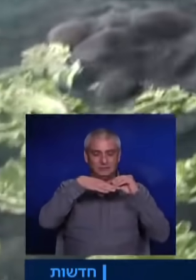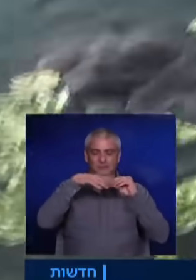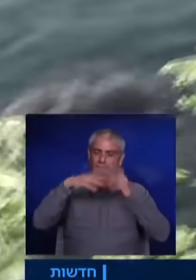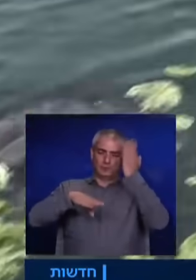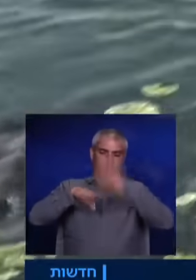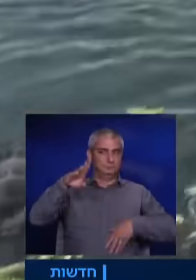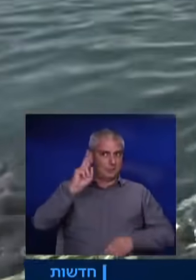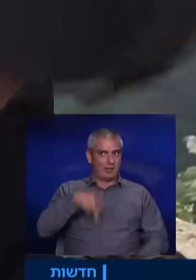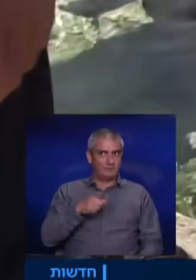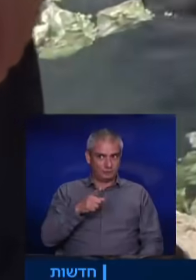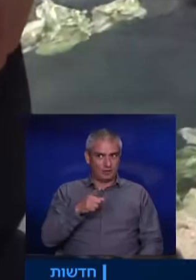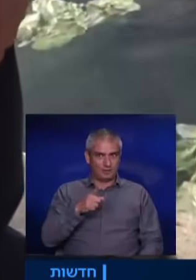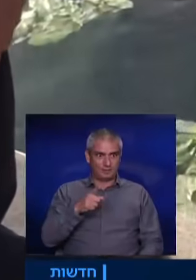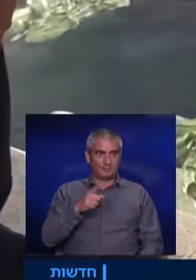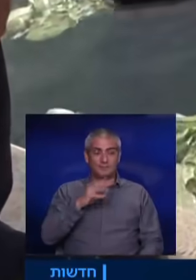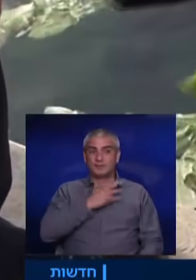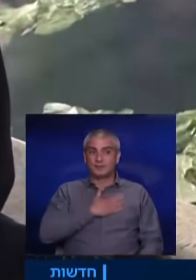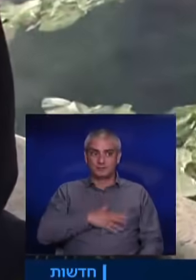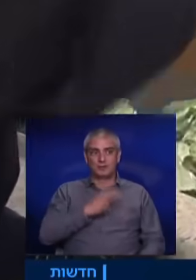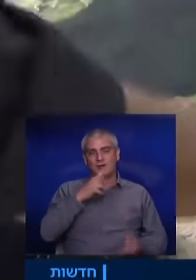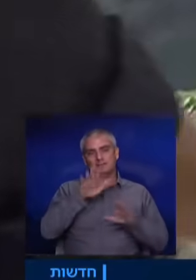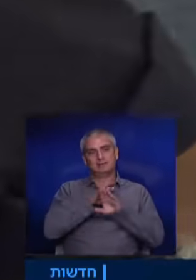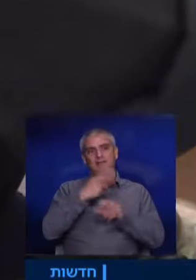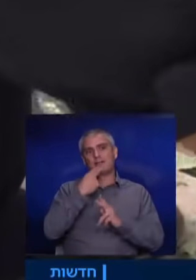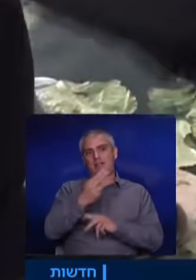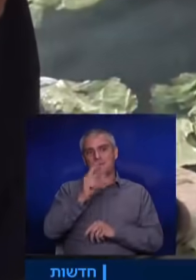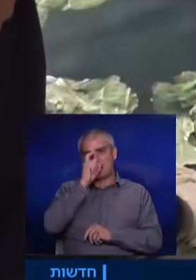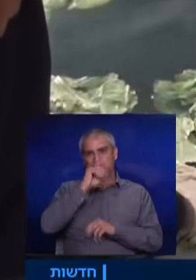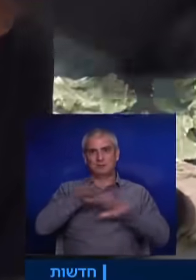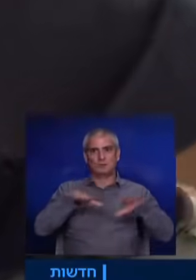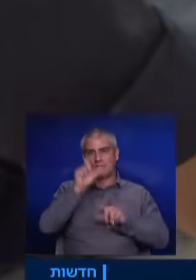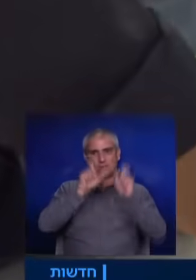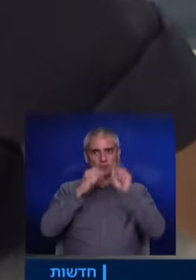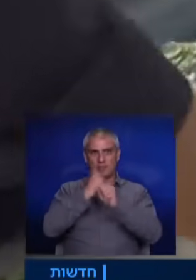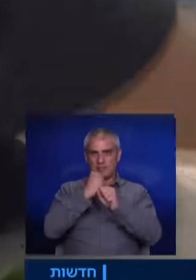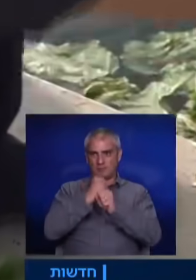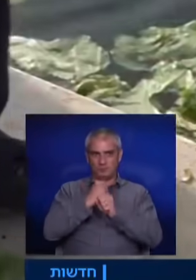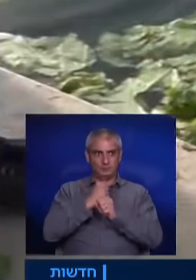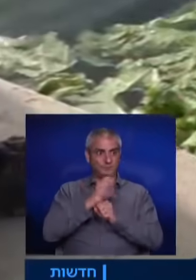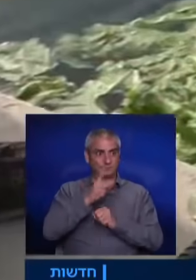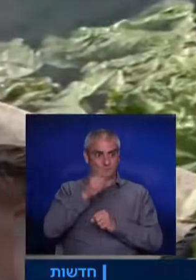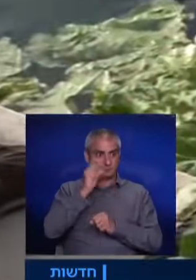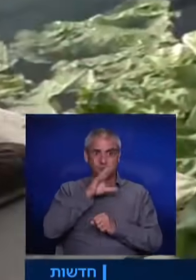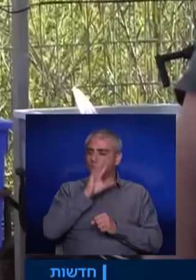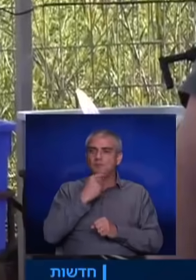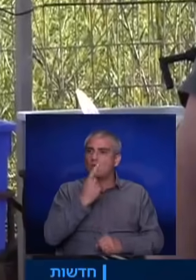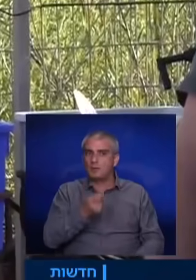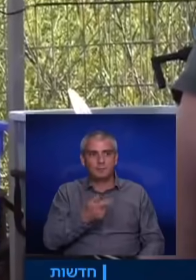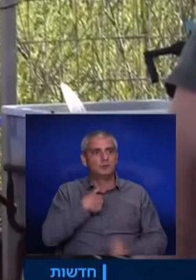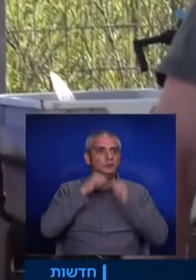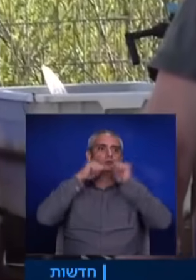עלול לקטוע כף יד. אם תרצו, נקמת הצבים על זיהום הים בידי האדם. אם הם היו יכולים לדבר, מה הם היו אומרים? הם היו